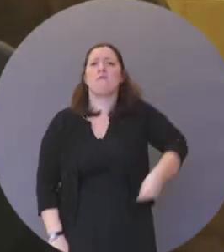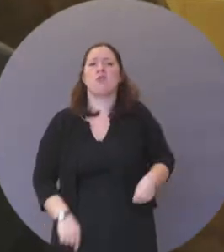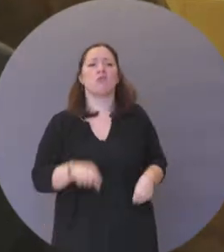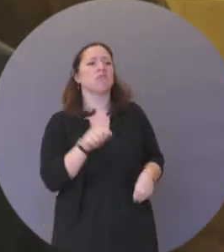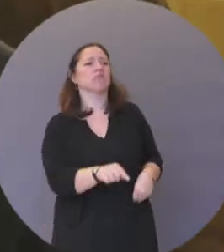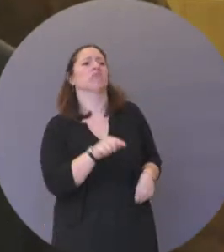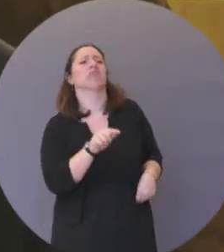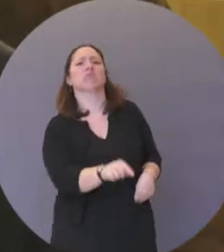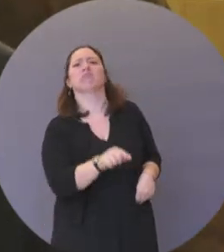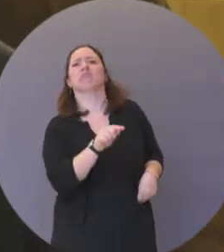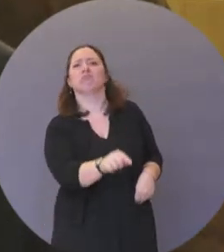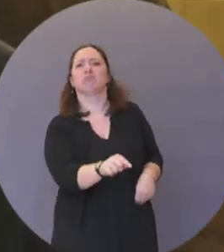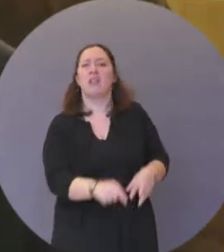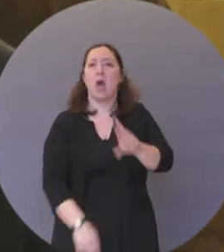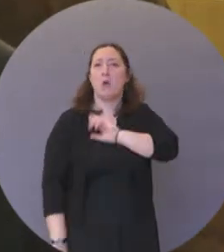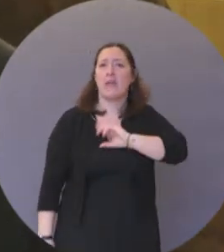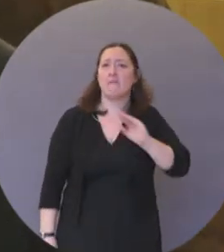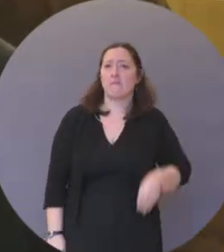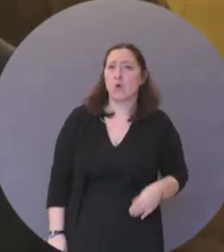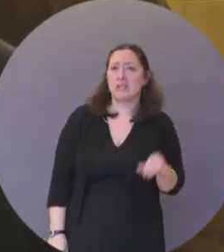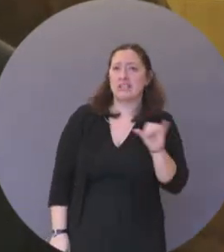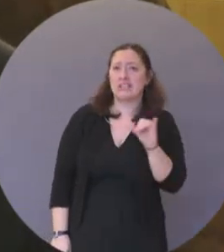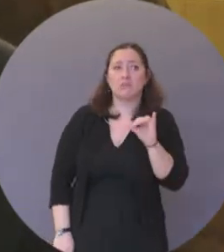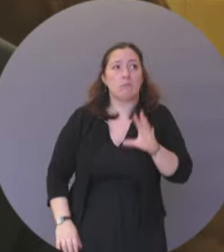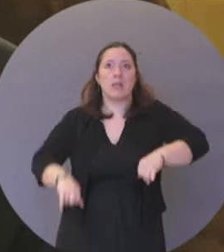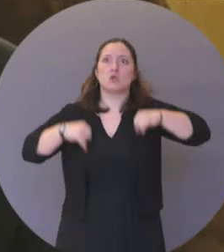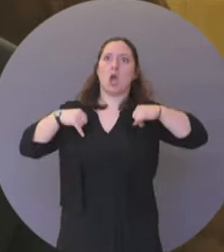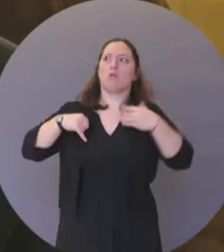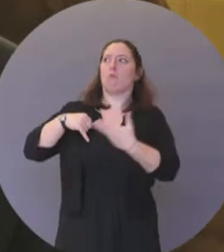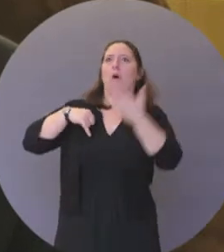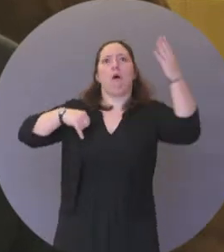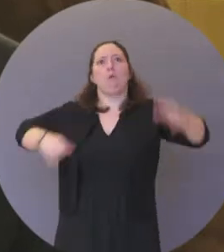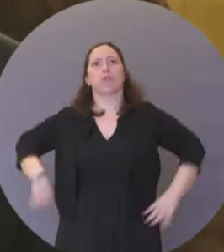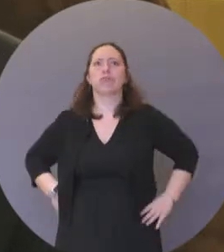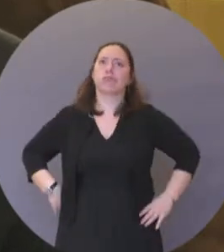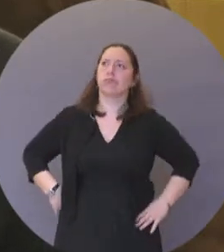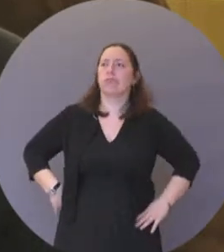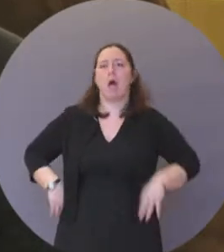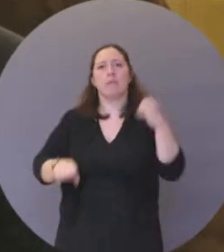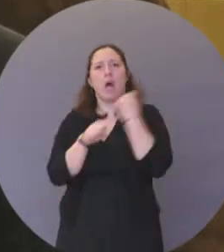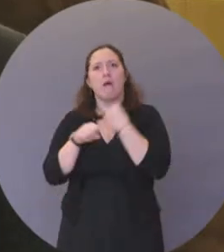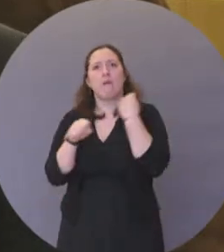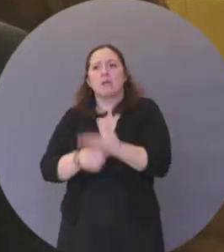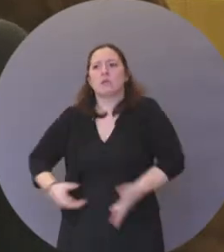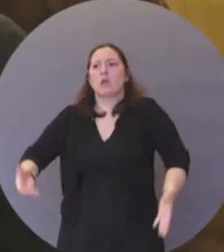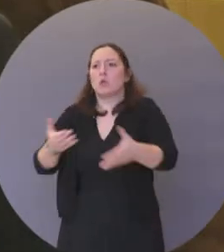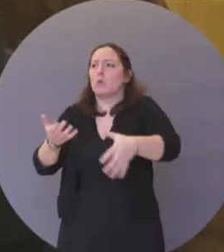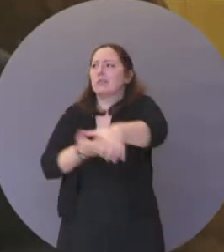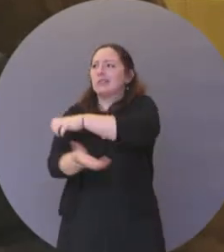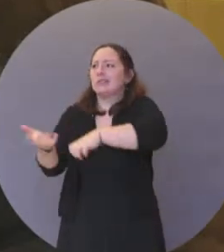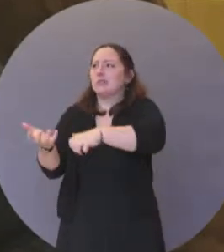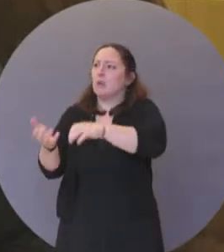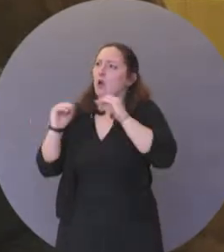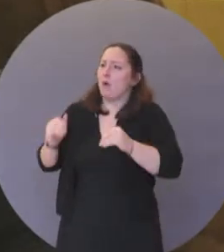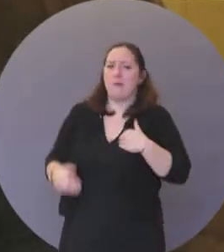la retraite c'est de la faute des futurs retraités qui aujourd'hui travaille dans les conditions extrêmement déplorables